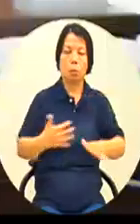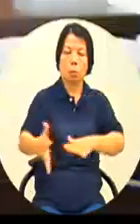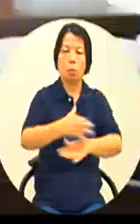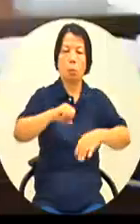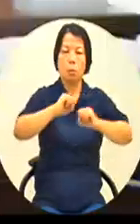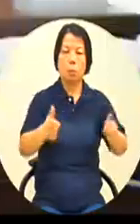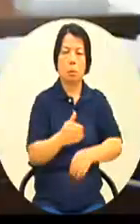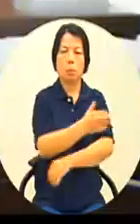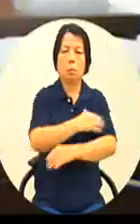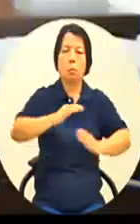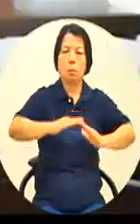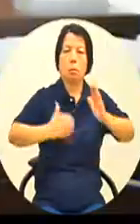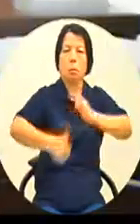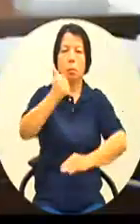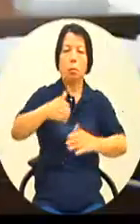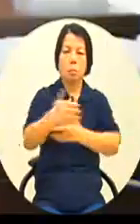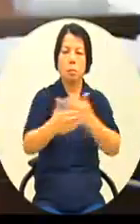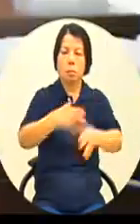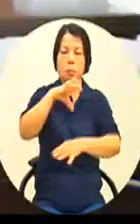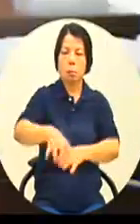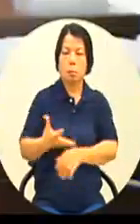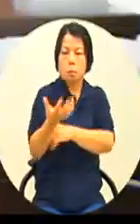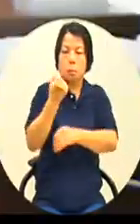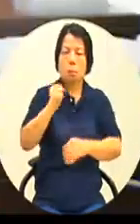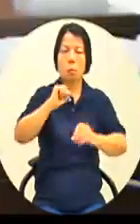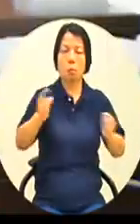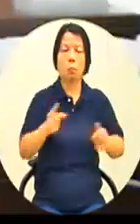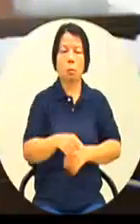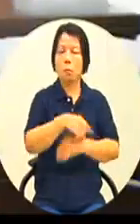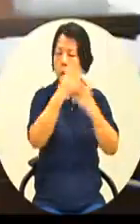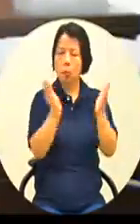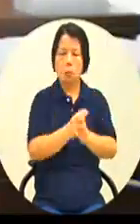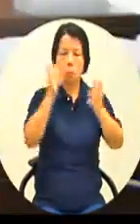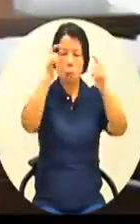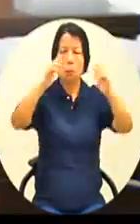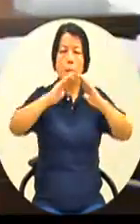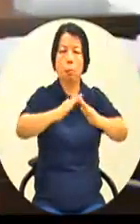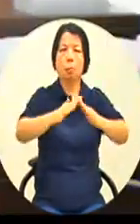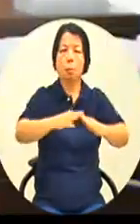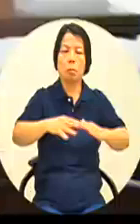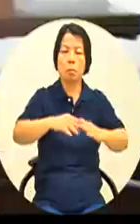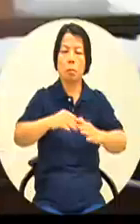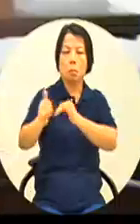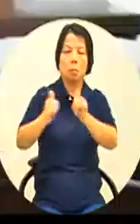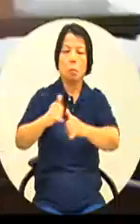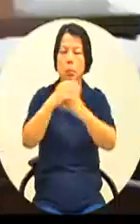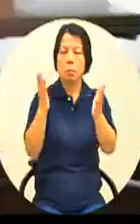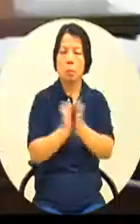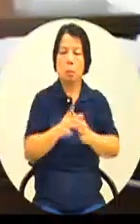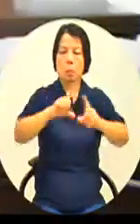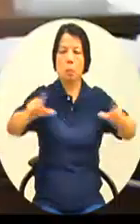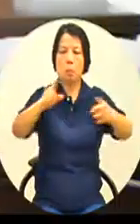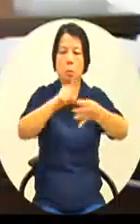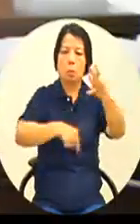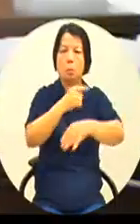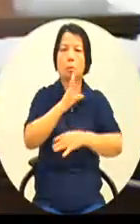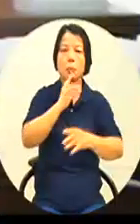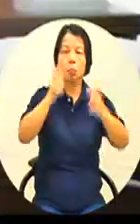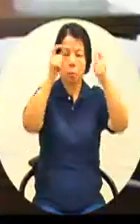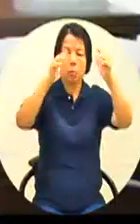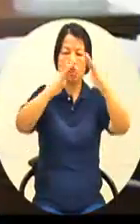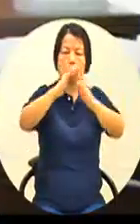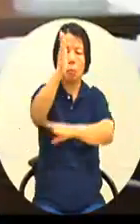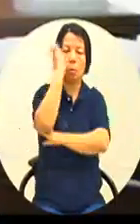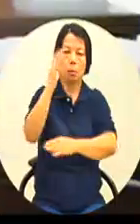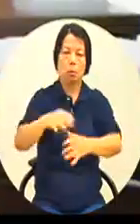陈局长交通局的事，是全高雄市的事情，这是大事，这也是你们高雄市政府每一个